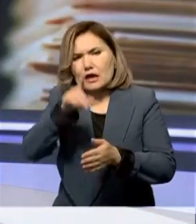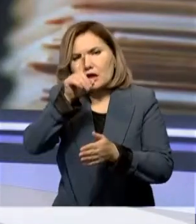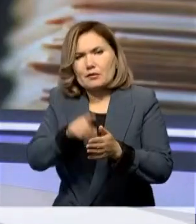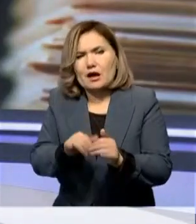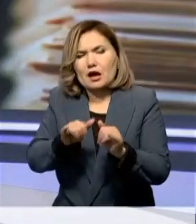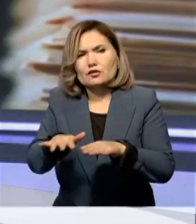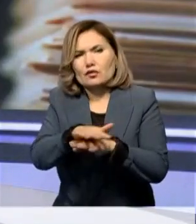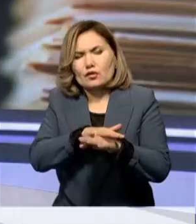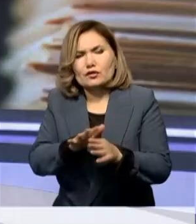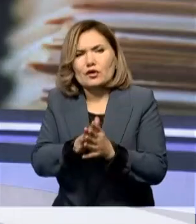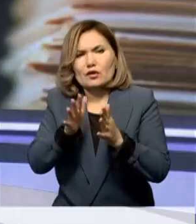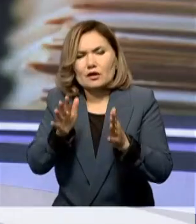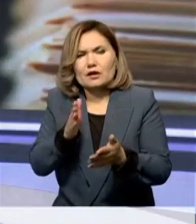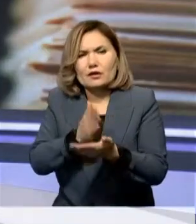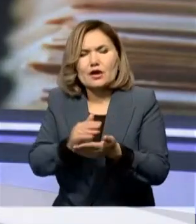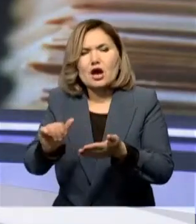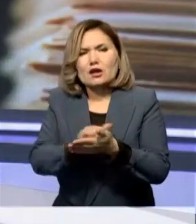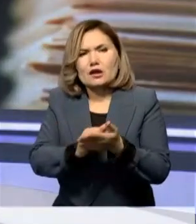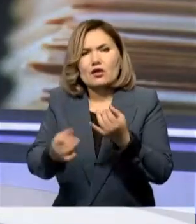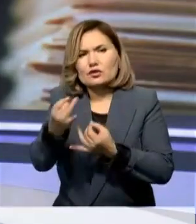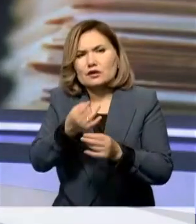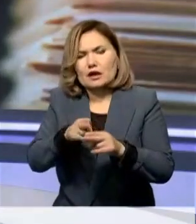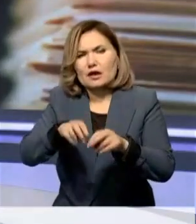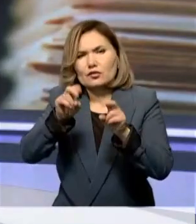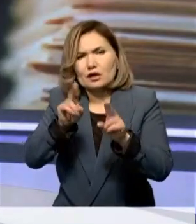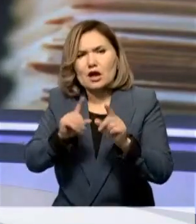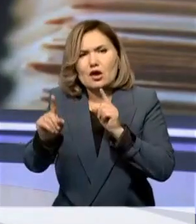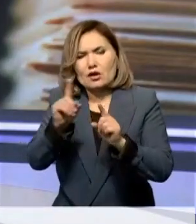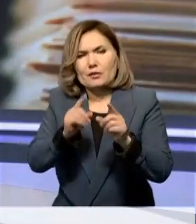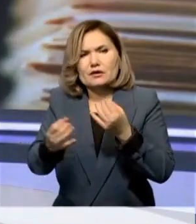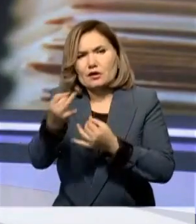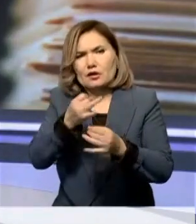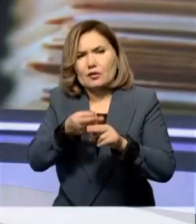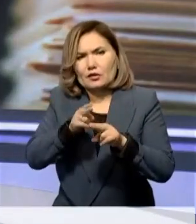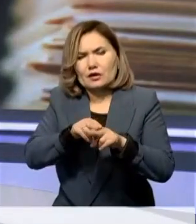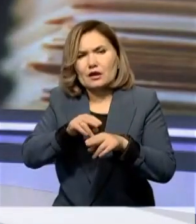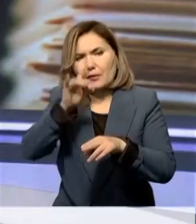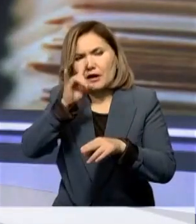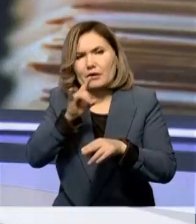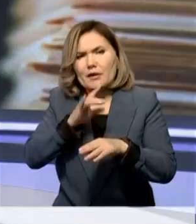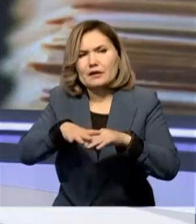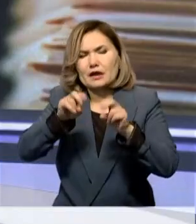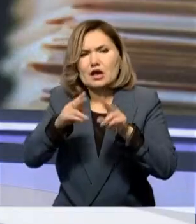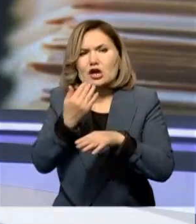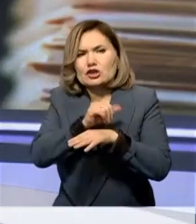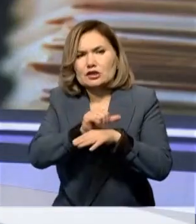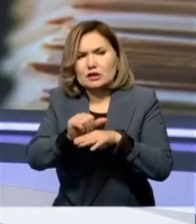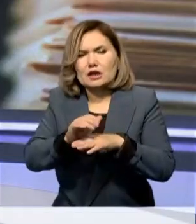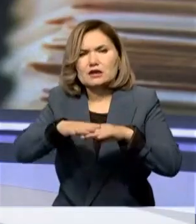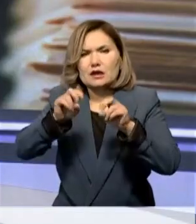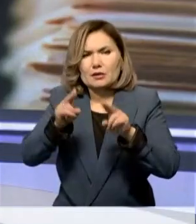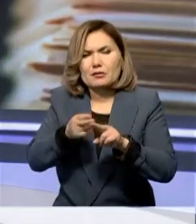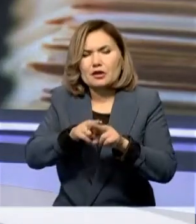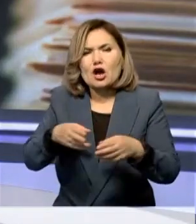деген сенімін арттыруға бағытталған. Құжатты талқылау үшін арнайы дөңгелек үстел ұйымдастырылды. Онда отандық мамандармен қатар